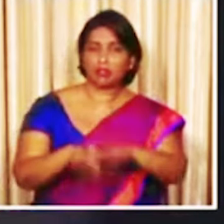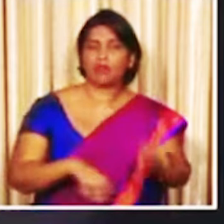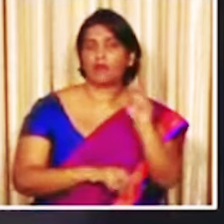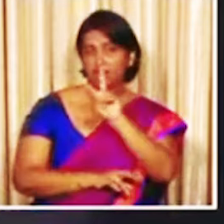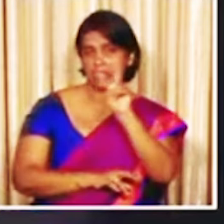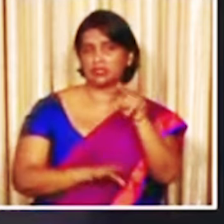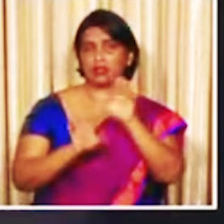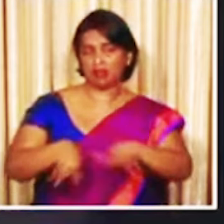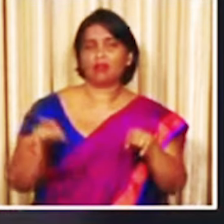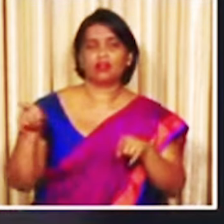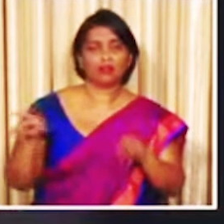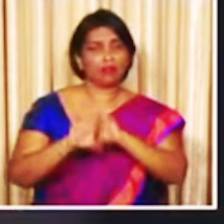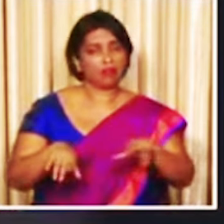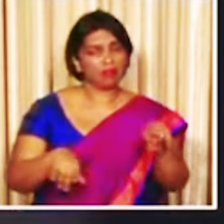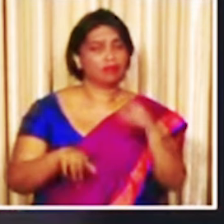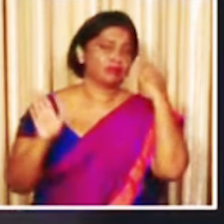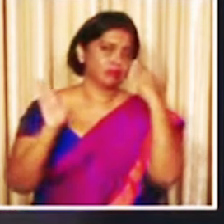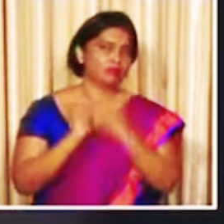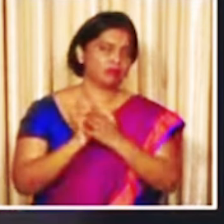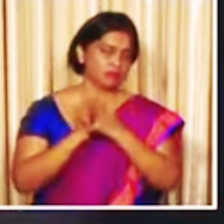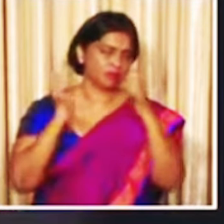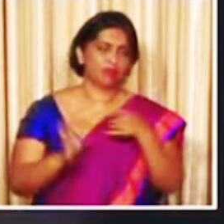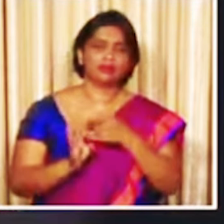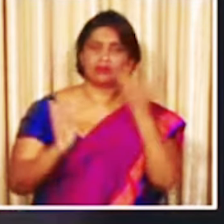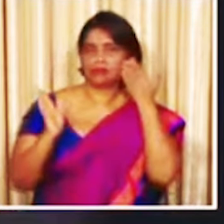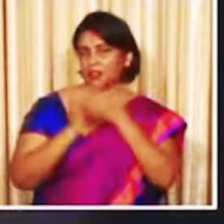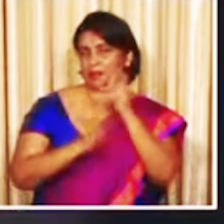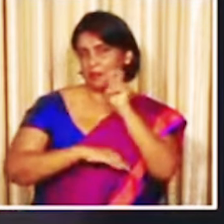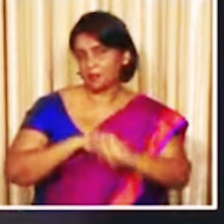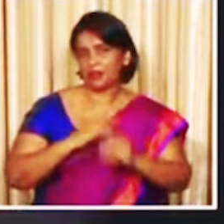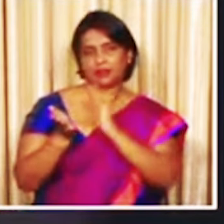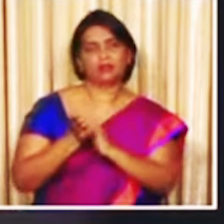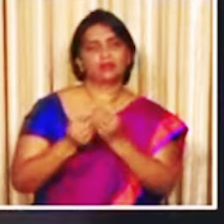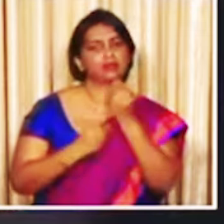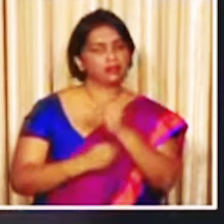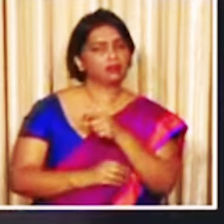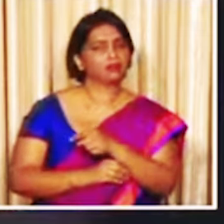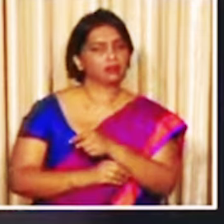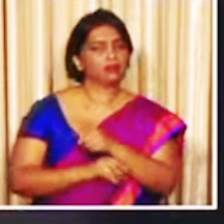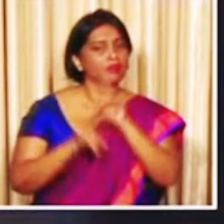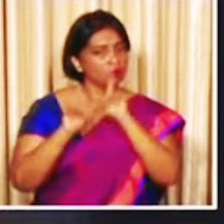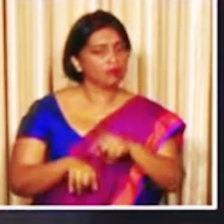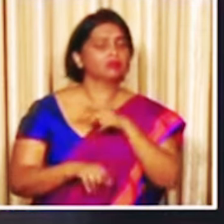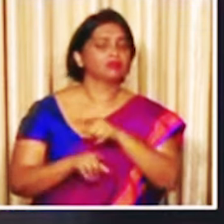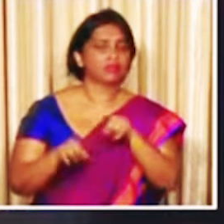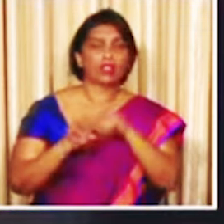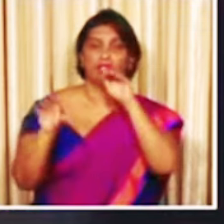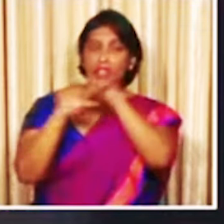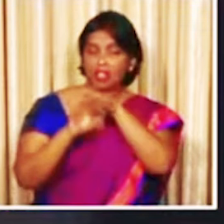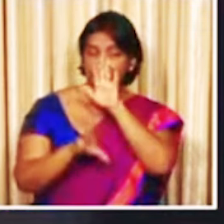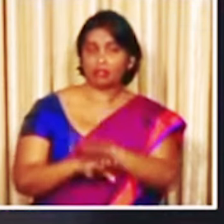22ක් ඉන්නවා. ඒ දරුවෝ ගැන මීට වඩා සැලසුම් සහන සපයන්න කියලා කියනවා. ඒ වගේම තමයි ඇතුලේ